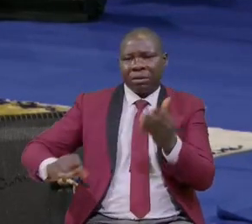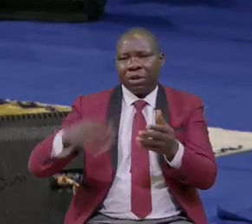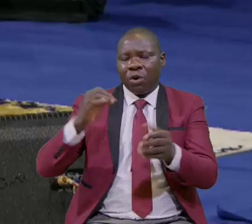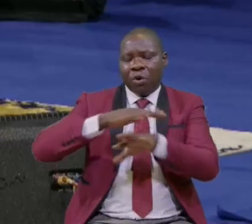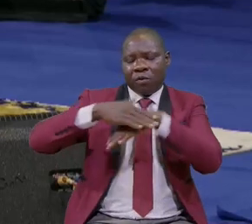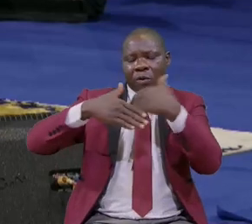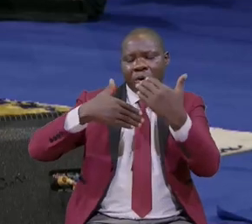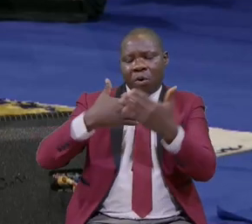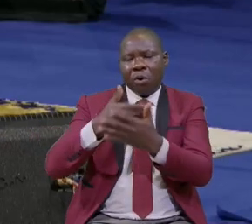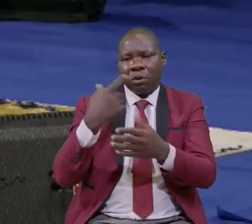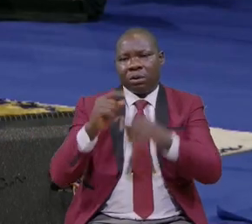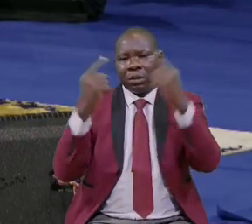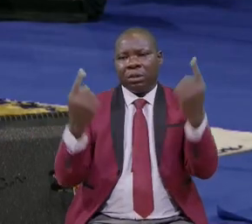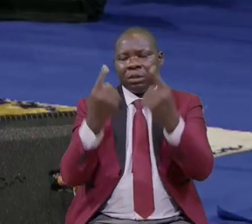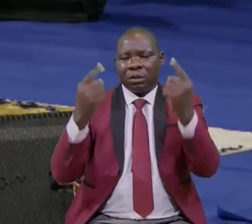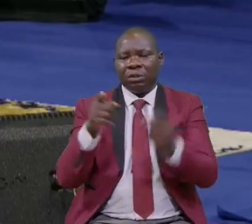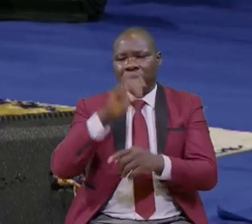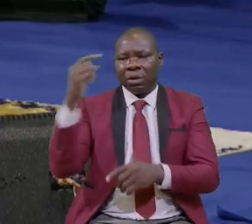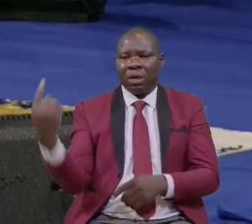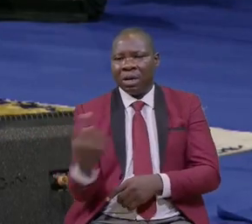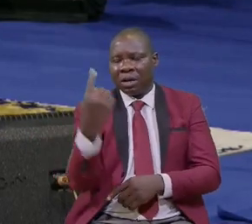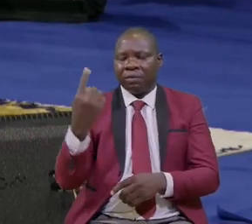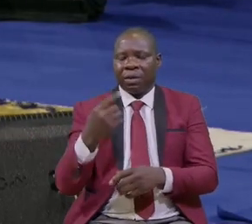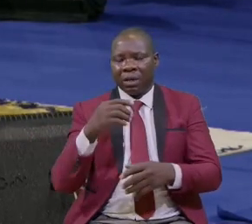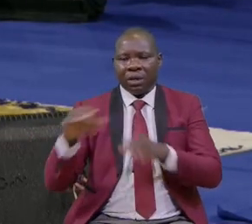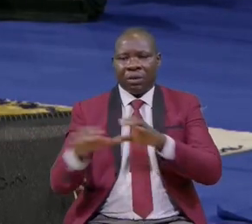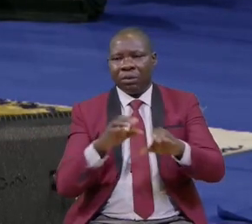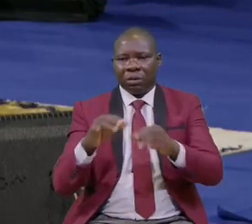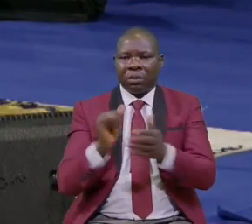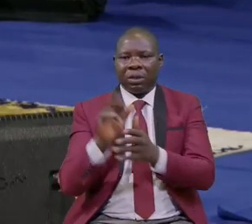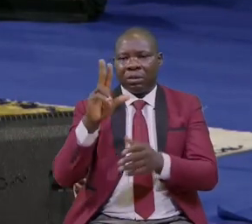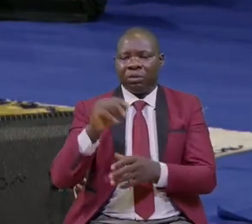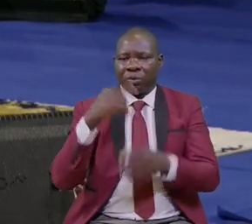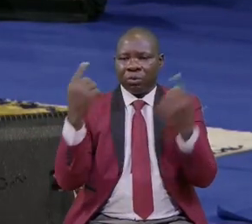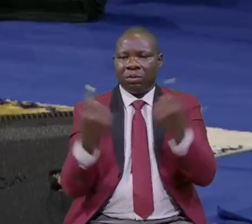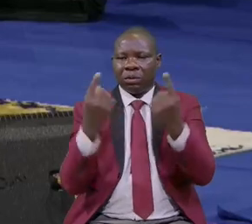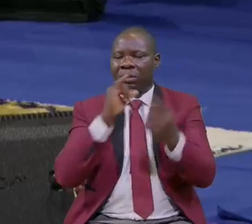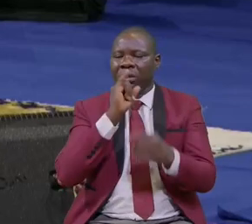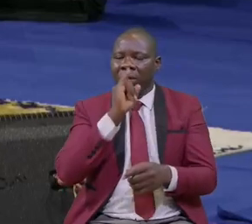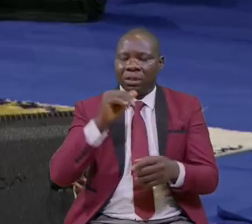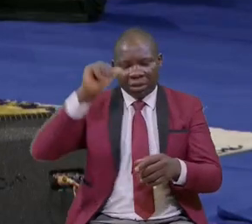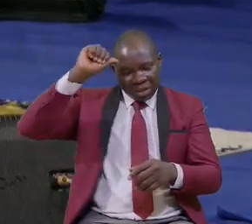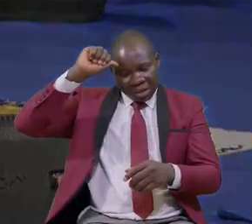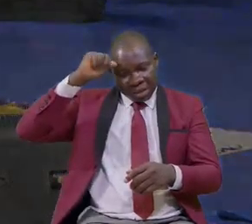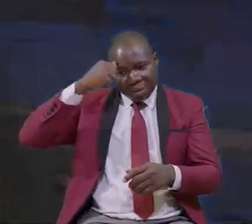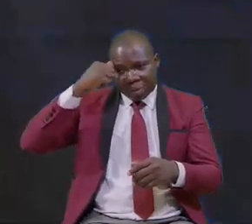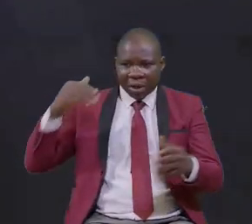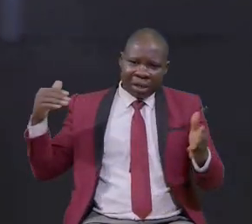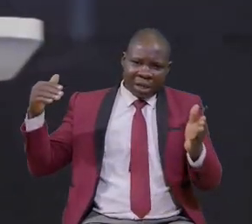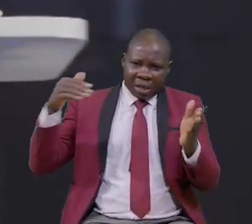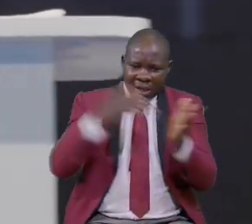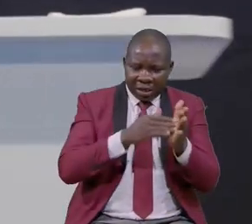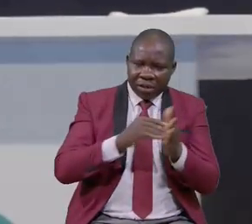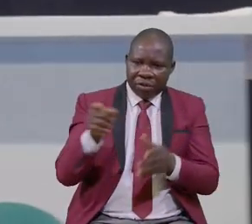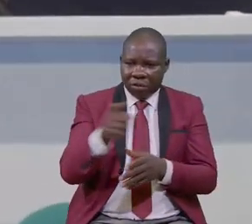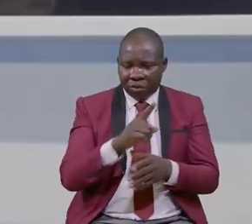l'effacement de tous les péchés que tu n'as jamais commis, pour qu'aucun péché n'ait retenu